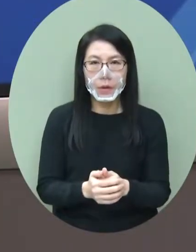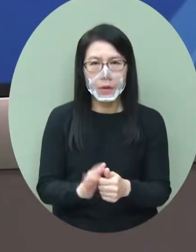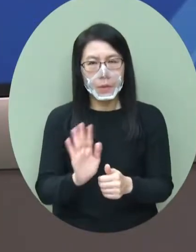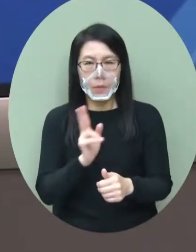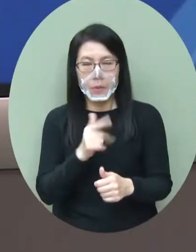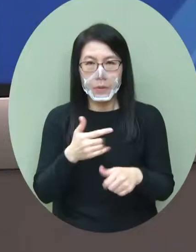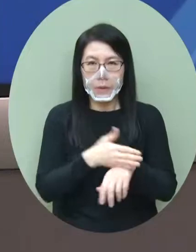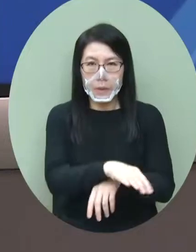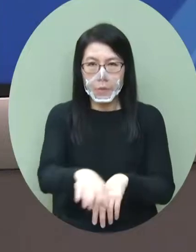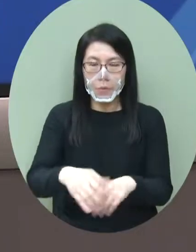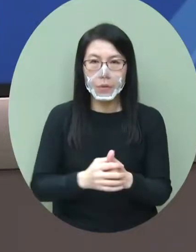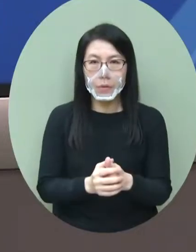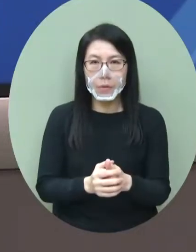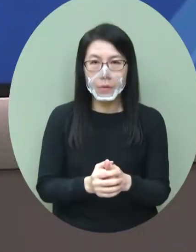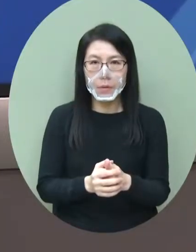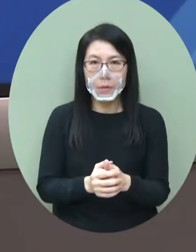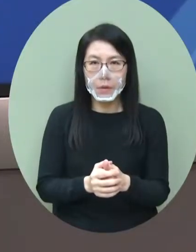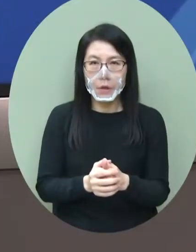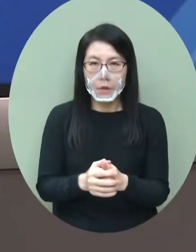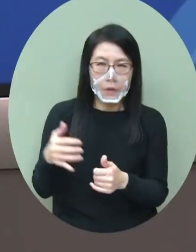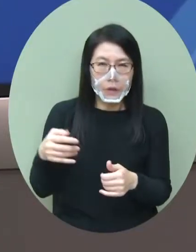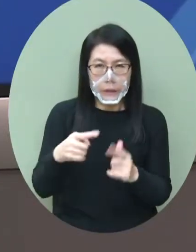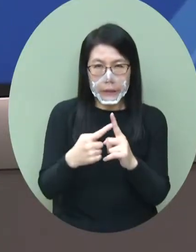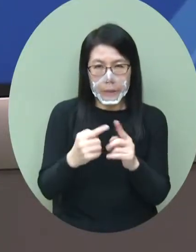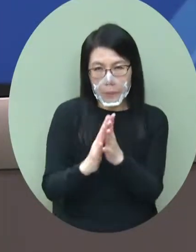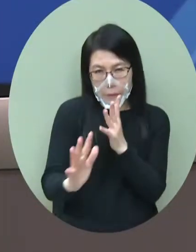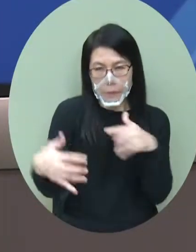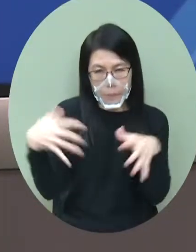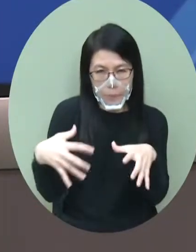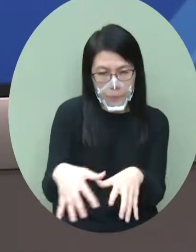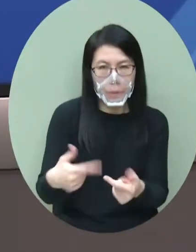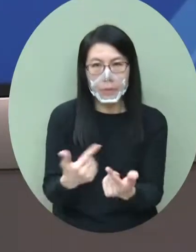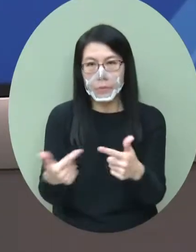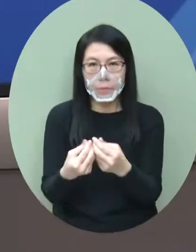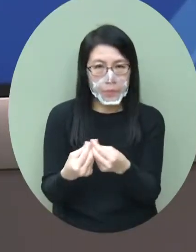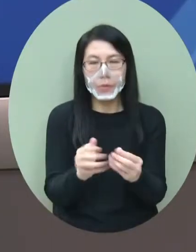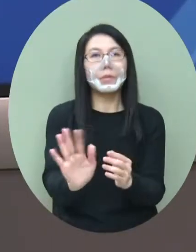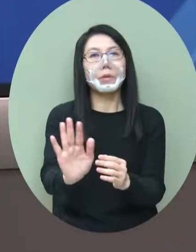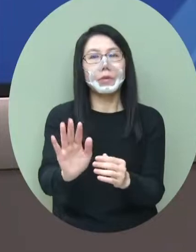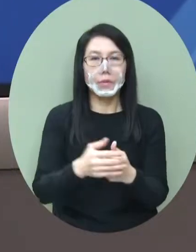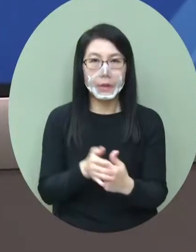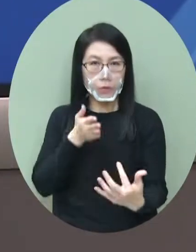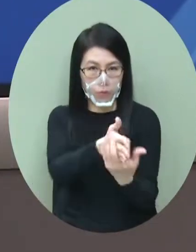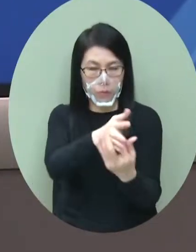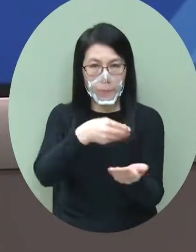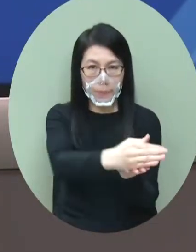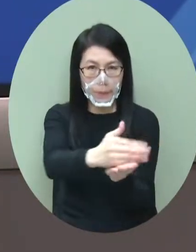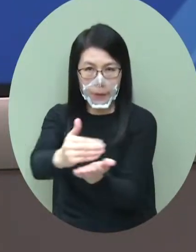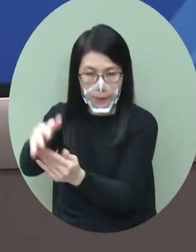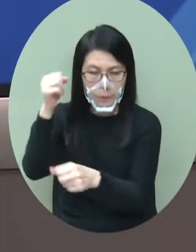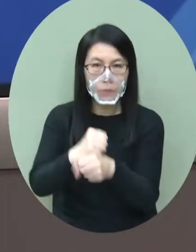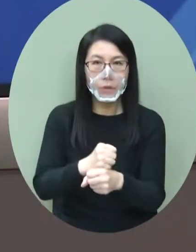跟他们合作做派发。他们不希望在社区里面造成聚集或者是制造